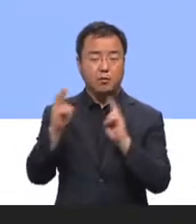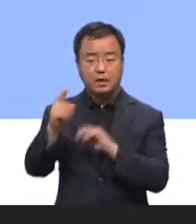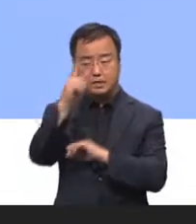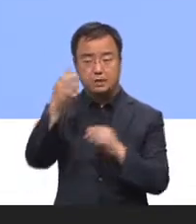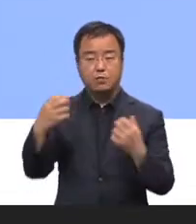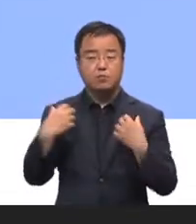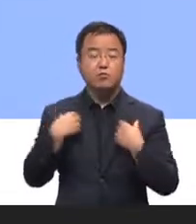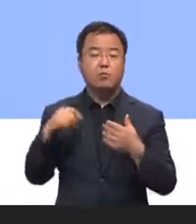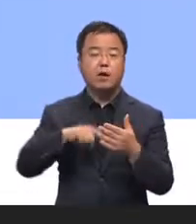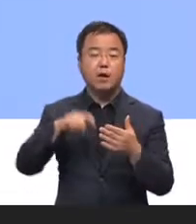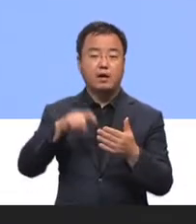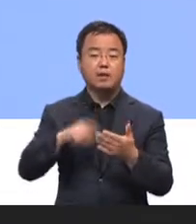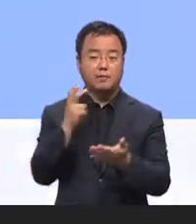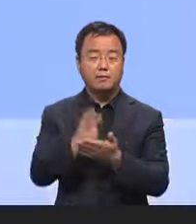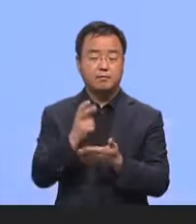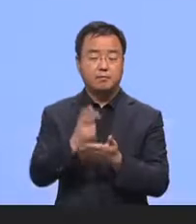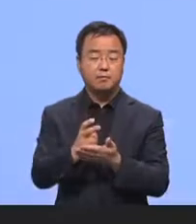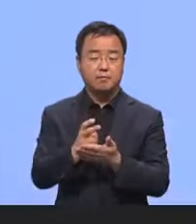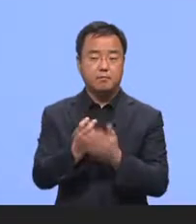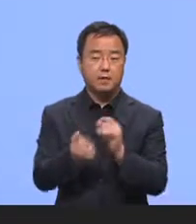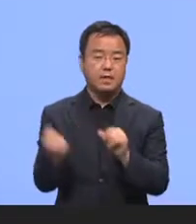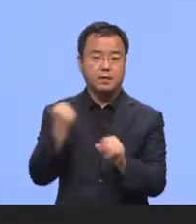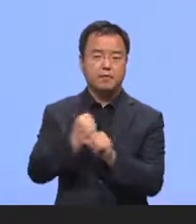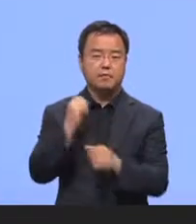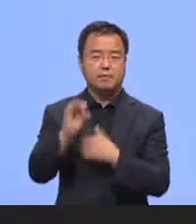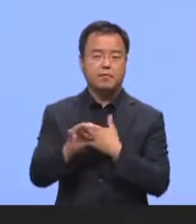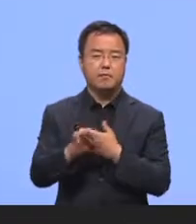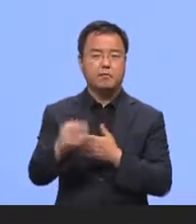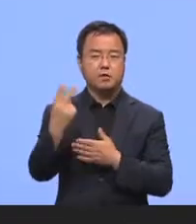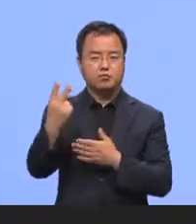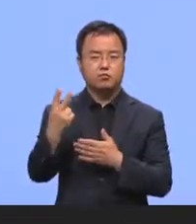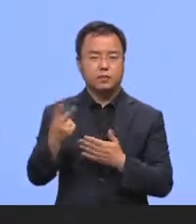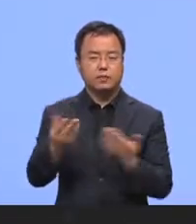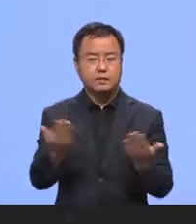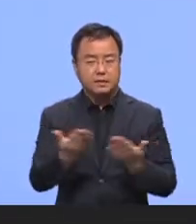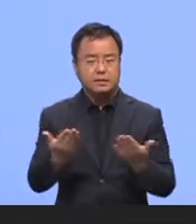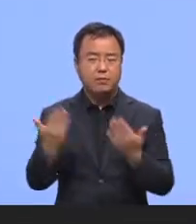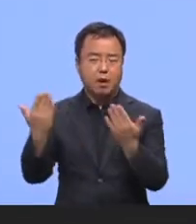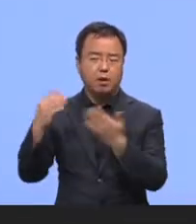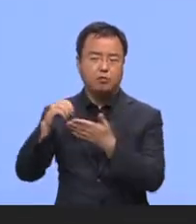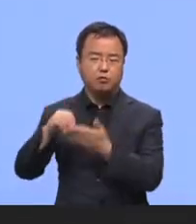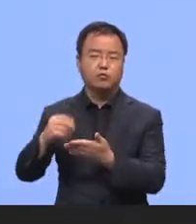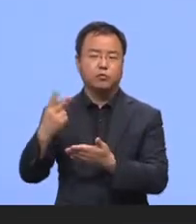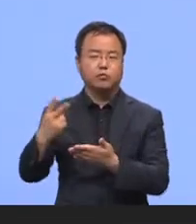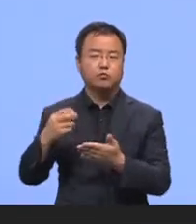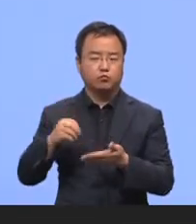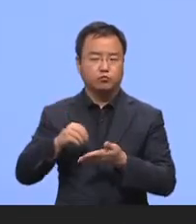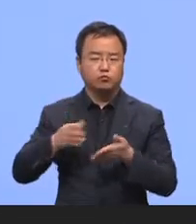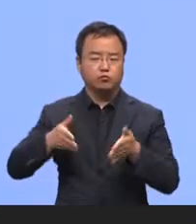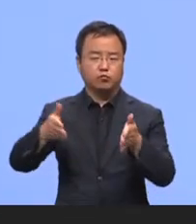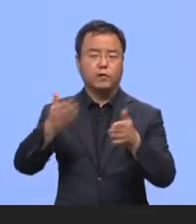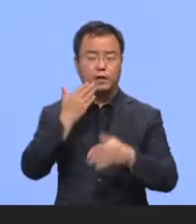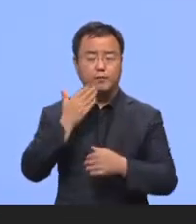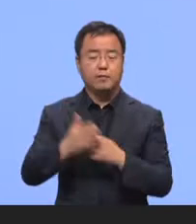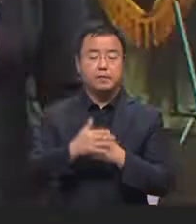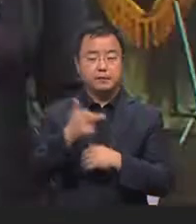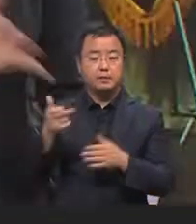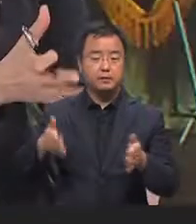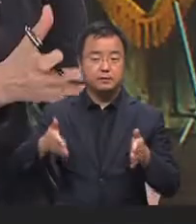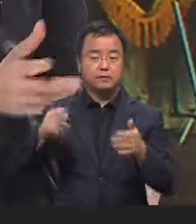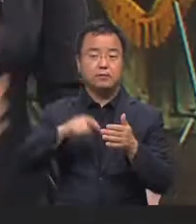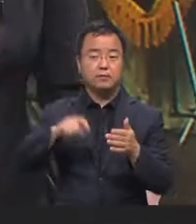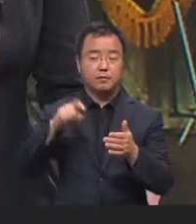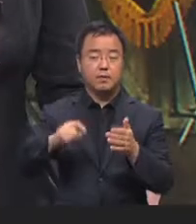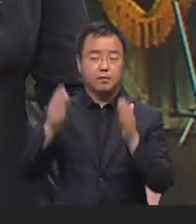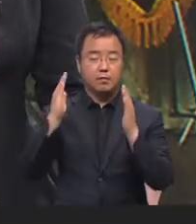제도적으로 다 보너스를 구축해 중에는 에투 트랩 오르는 좀 얼마되지 에 갈 수 있다고 봅니다 그리고 큰 틀에서 이게 또 학벌주의 타파